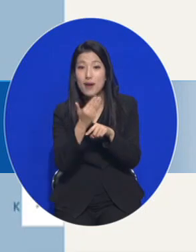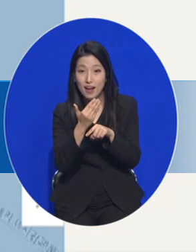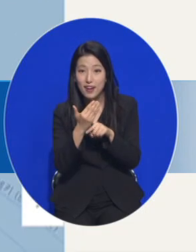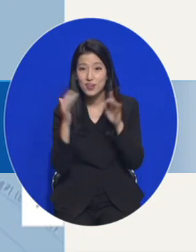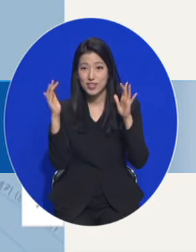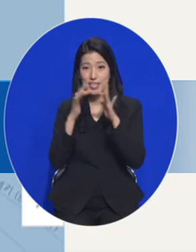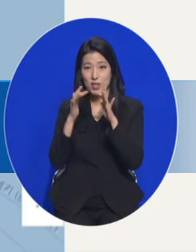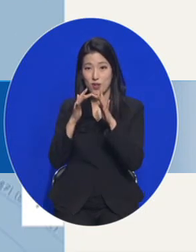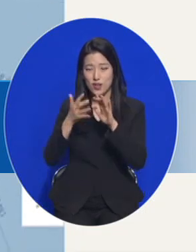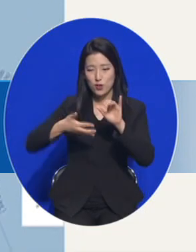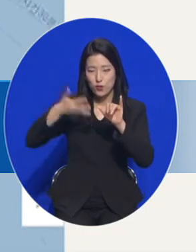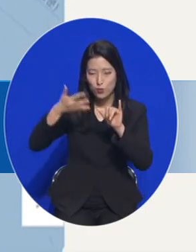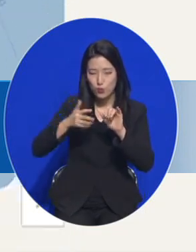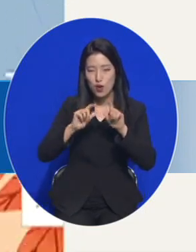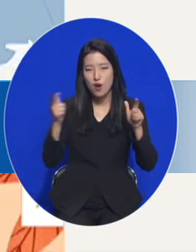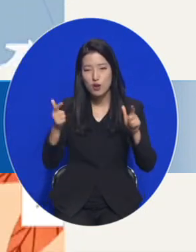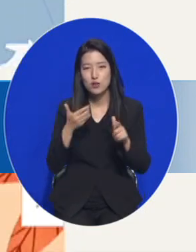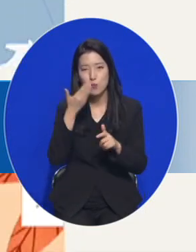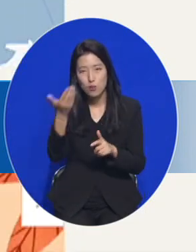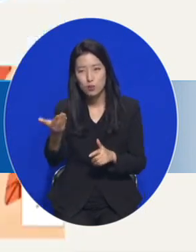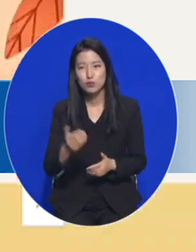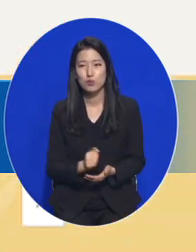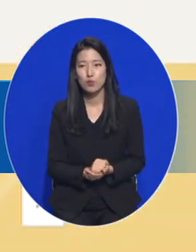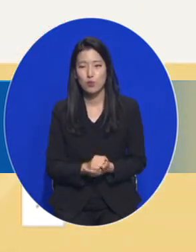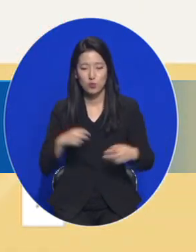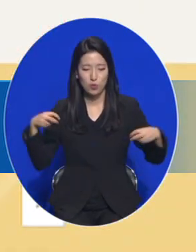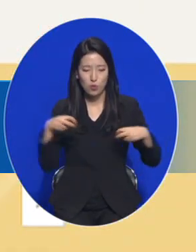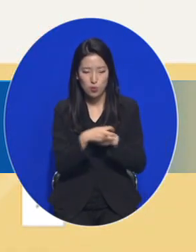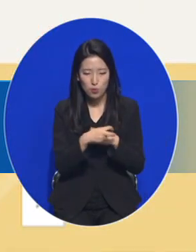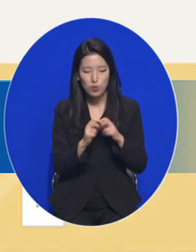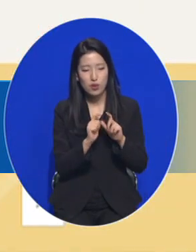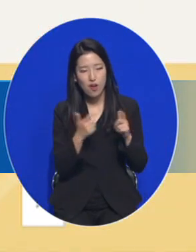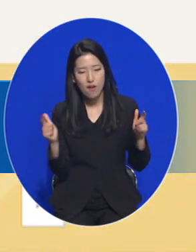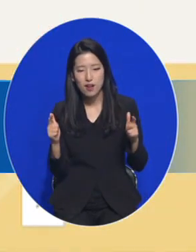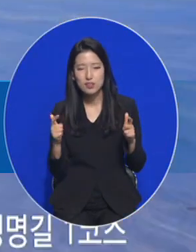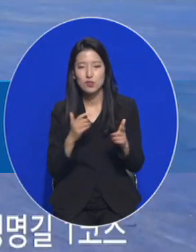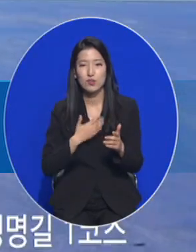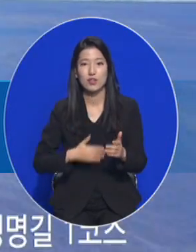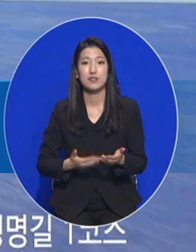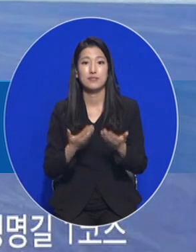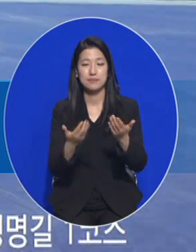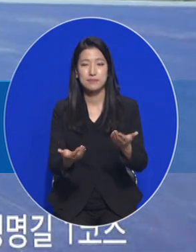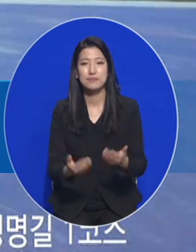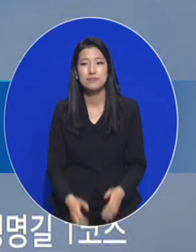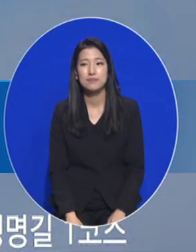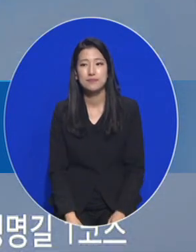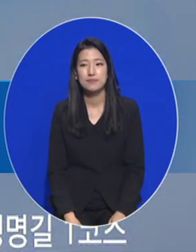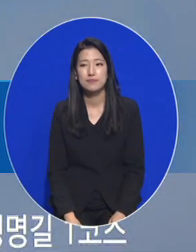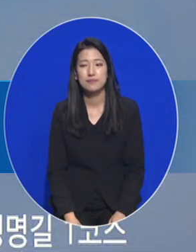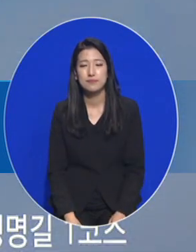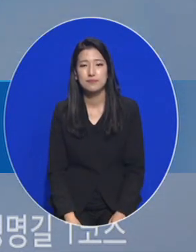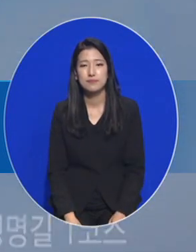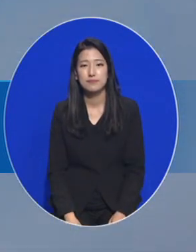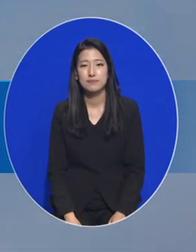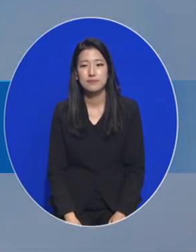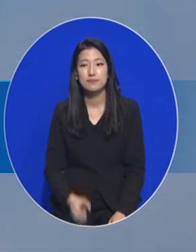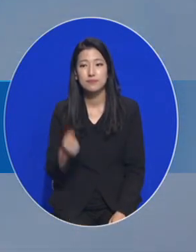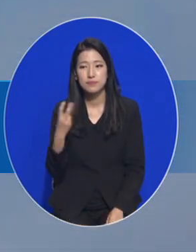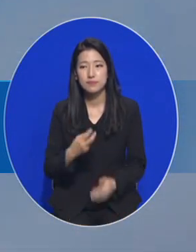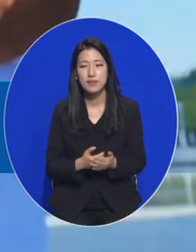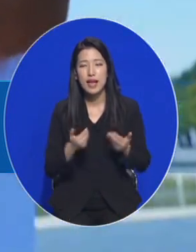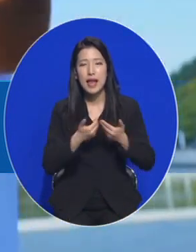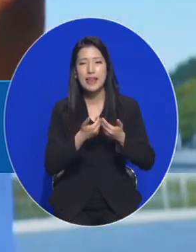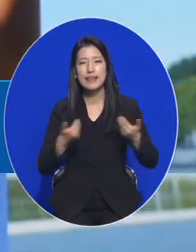혼잡도 와 교통량 등을 종합적으로 고려한 비대면 지수도 도입했습니다 따로 함께 걷는 대한민국 을 주제로 한